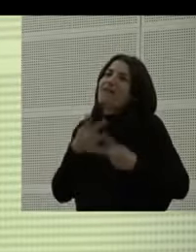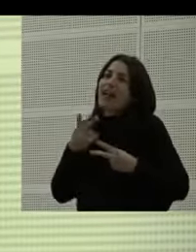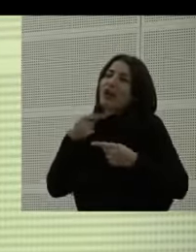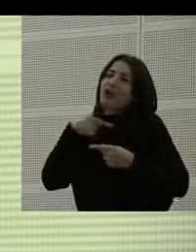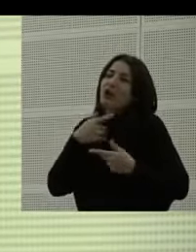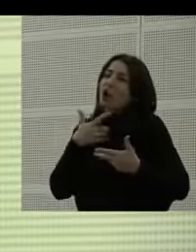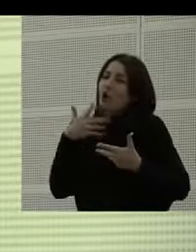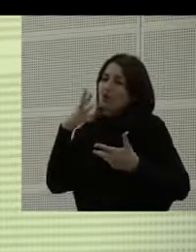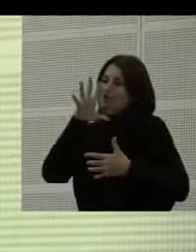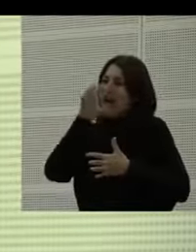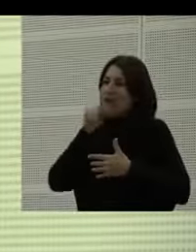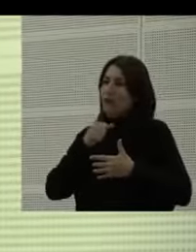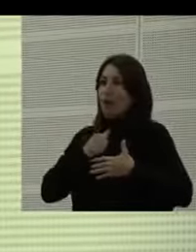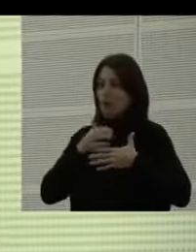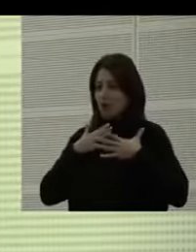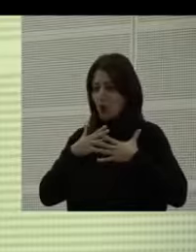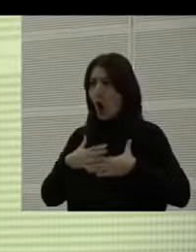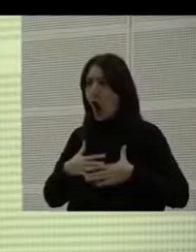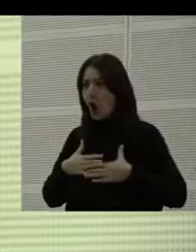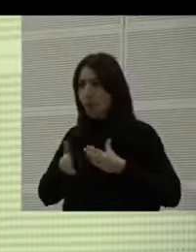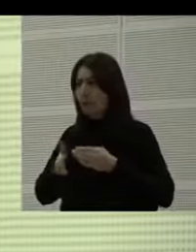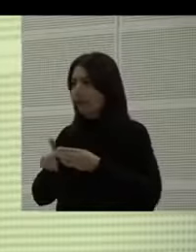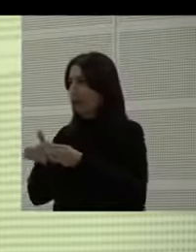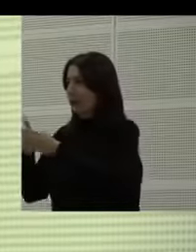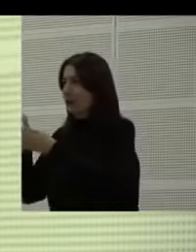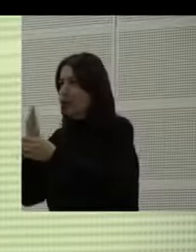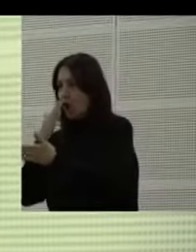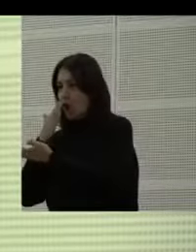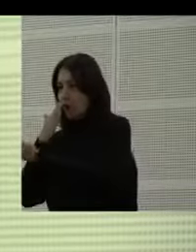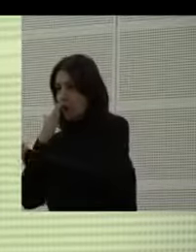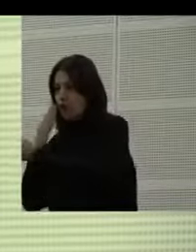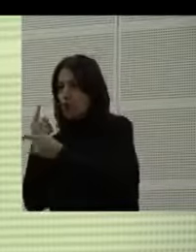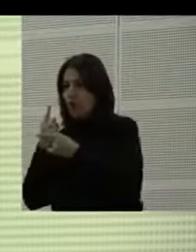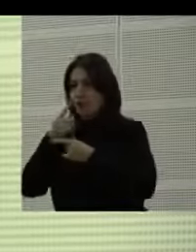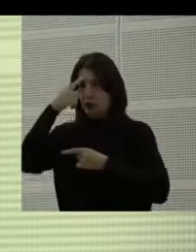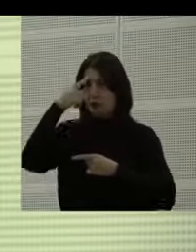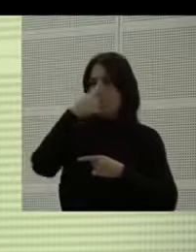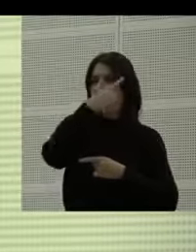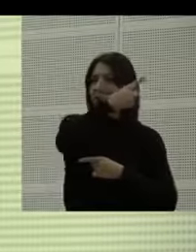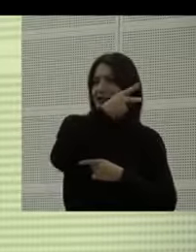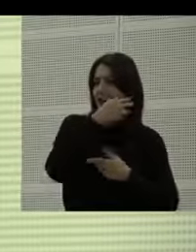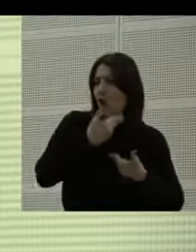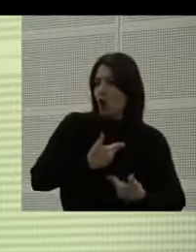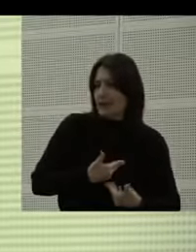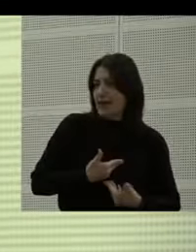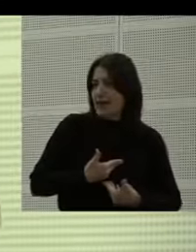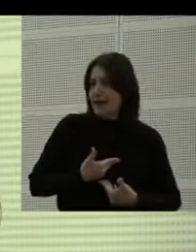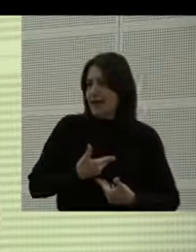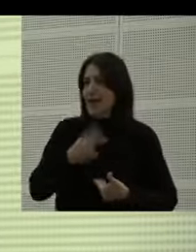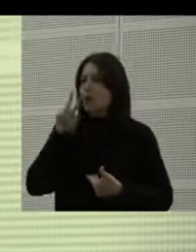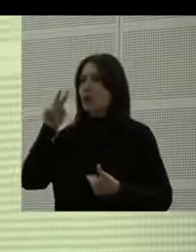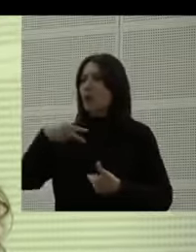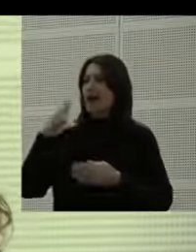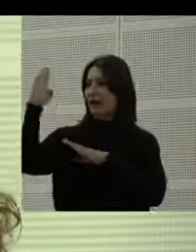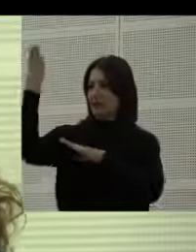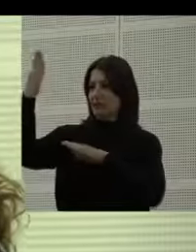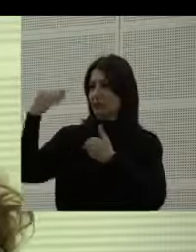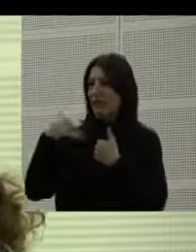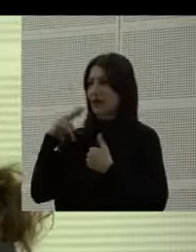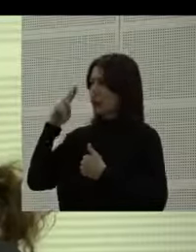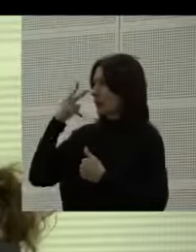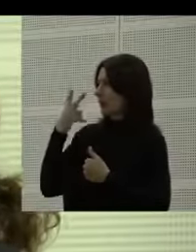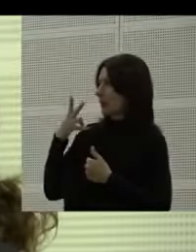capito che il mio corpo andava in una direzione e la mente dall'altra. Per dirla con una battuta, io mi guardavo allo specchio,